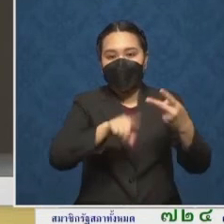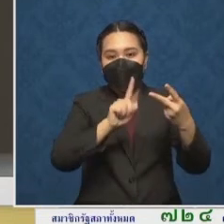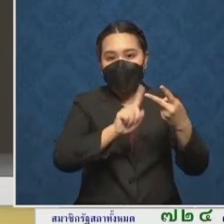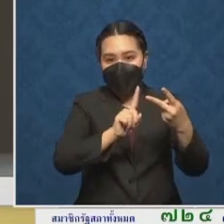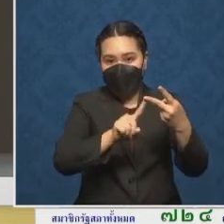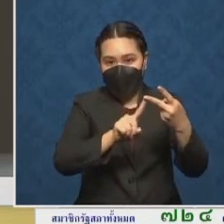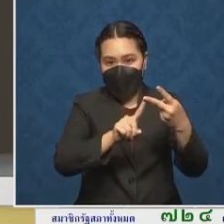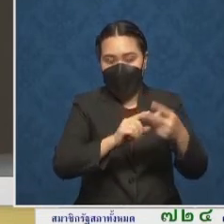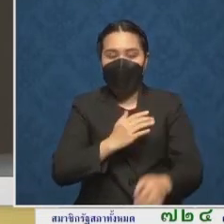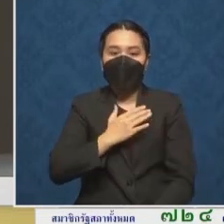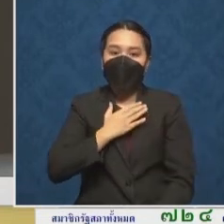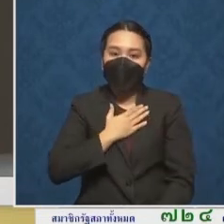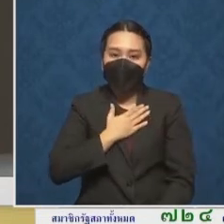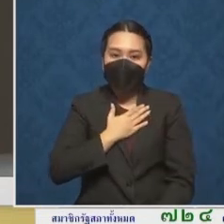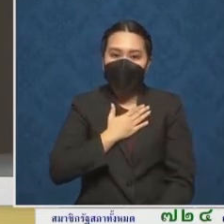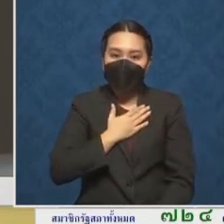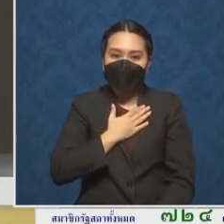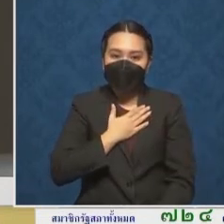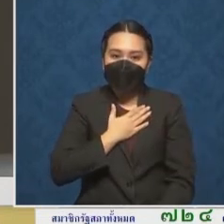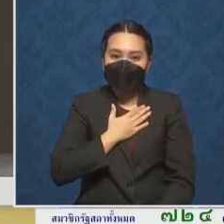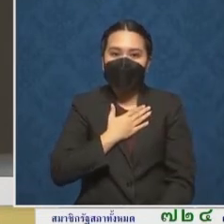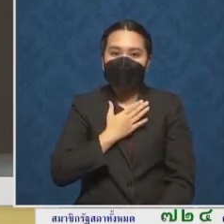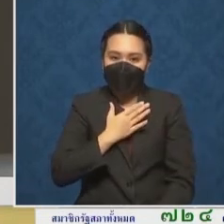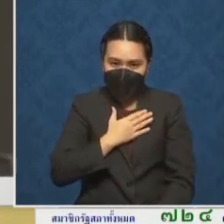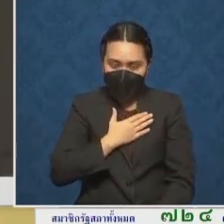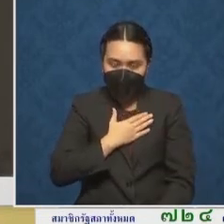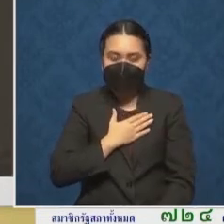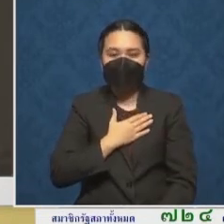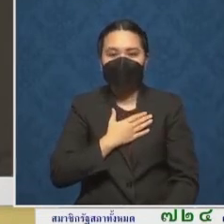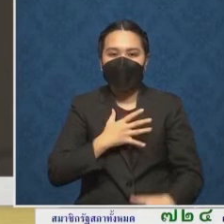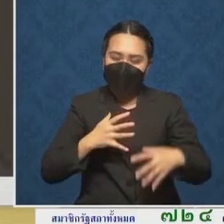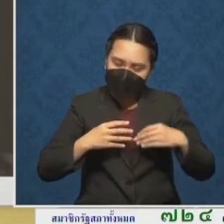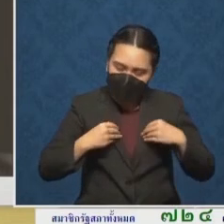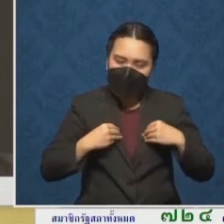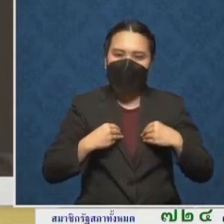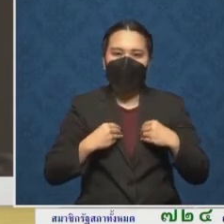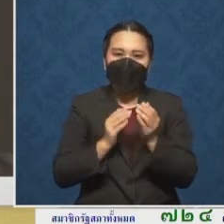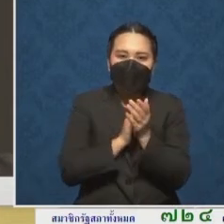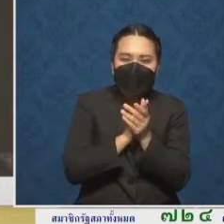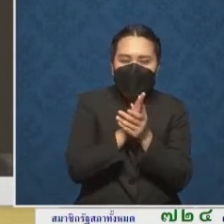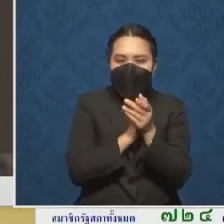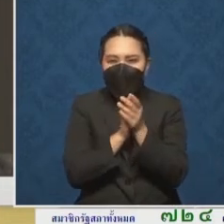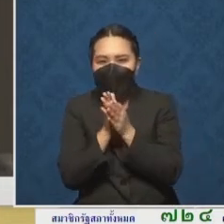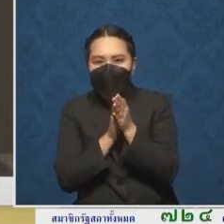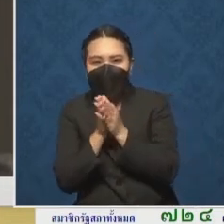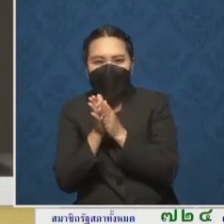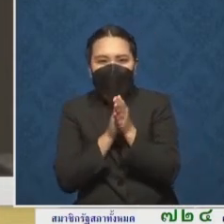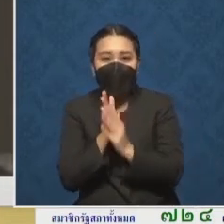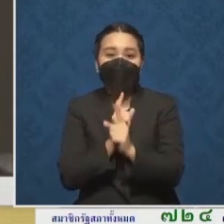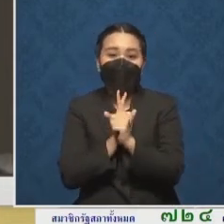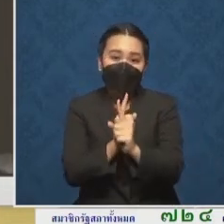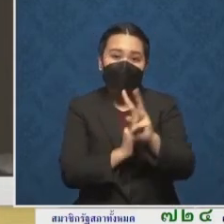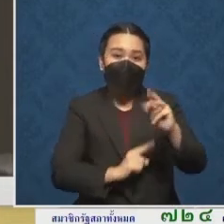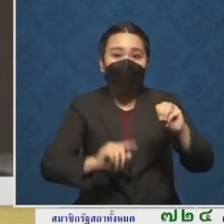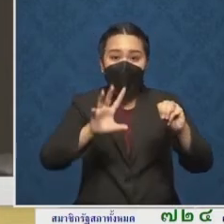ประการที่สองผมมีความประทับใจนะแล้วก็โหยหาความ